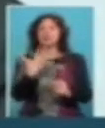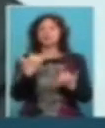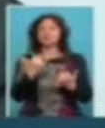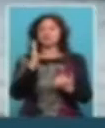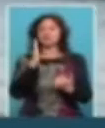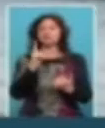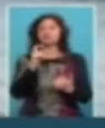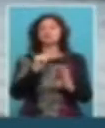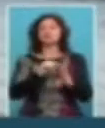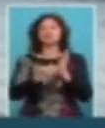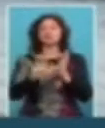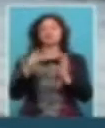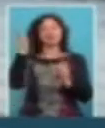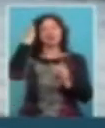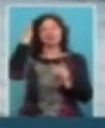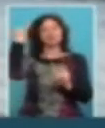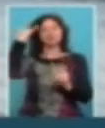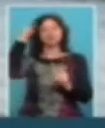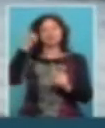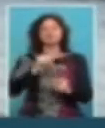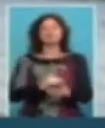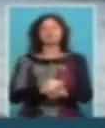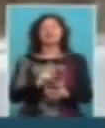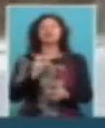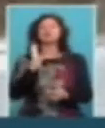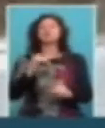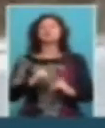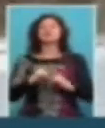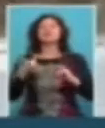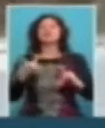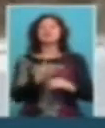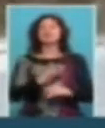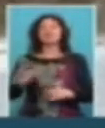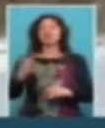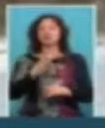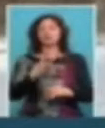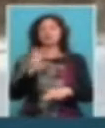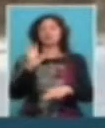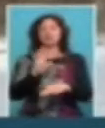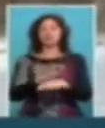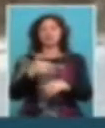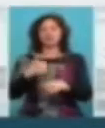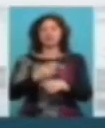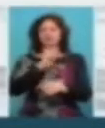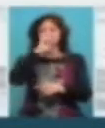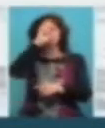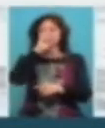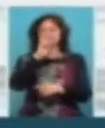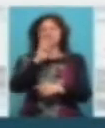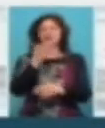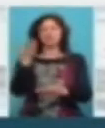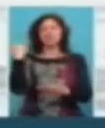деп отырмыз. Елбасының Нұр Отан партиясын съезінде берген тапсырмасы аясында ауданның даму деңгейі қандай болмақ? Әкімнің